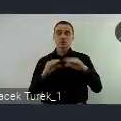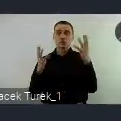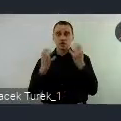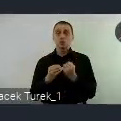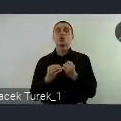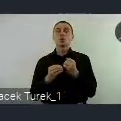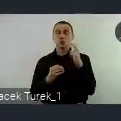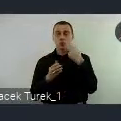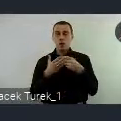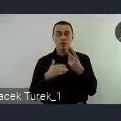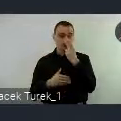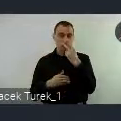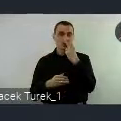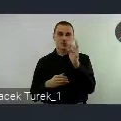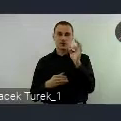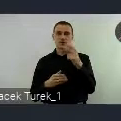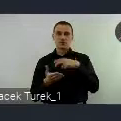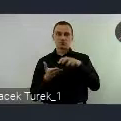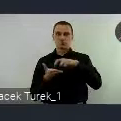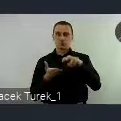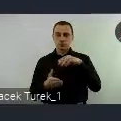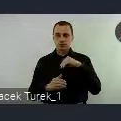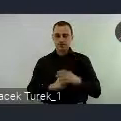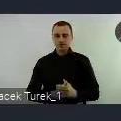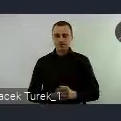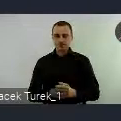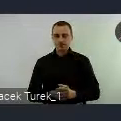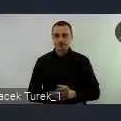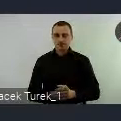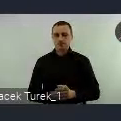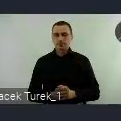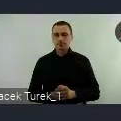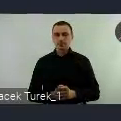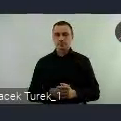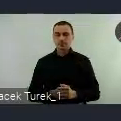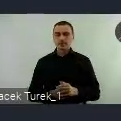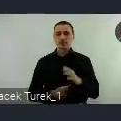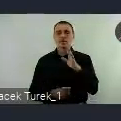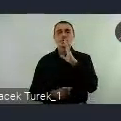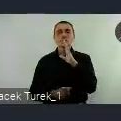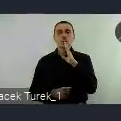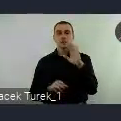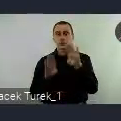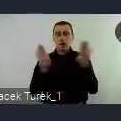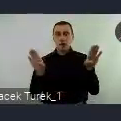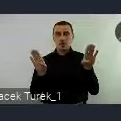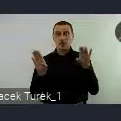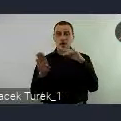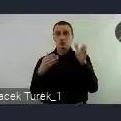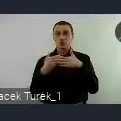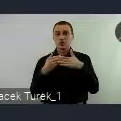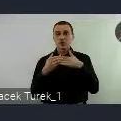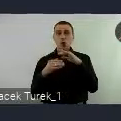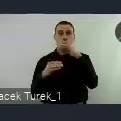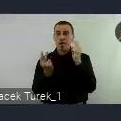o których osoby słabowidzące się dzięki nim się poruszają brak kontrastu między drzwiami a ścianą to jest kolejny problem